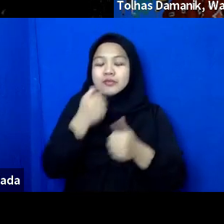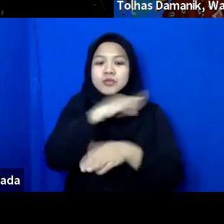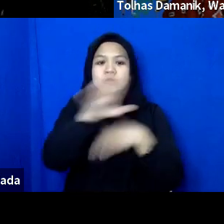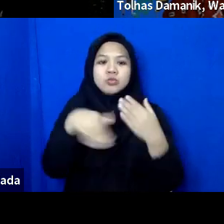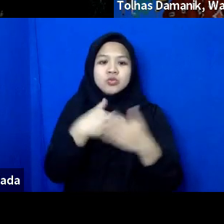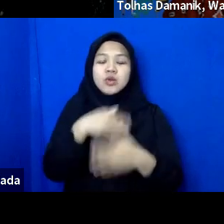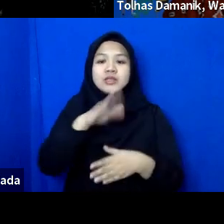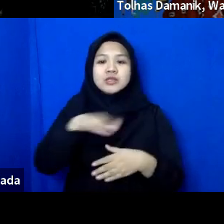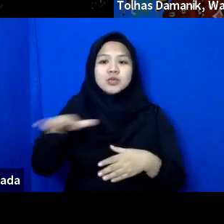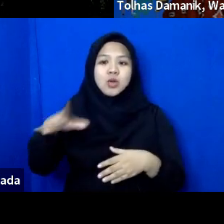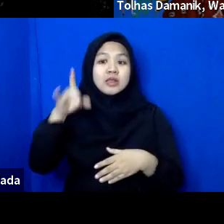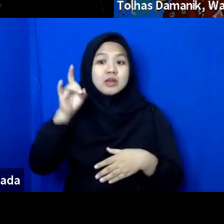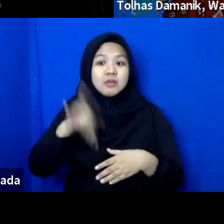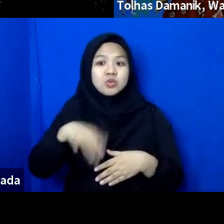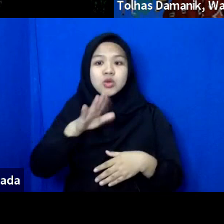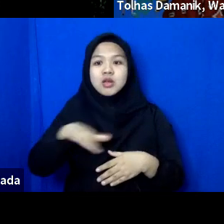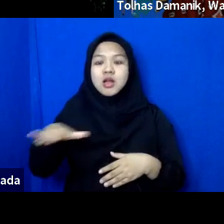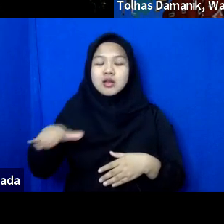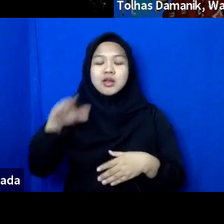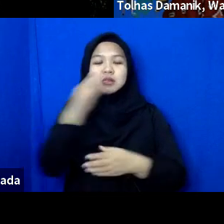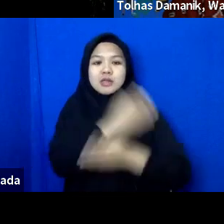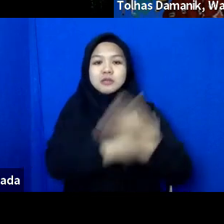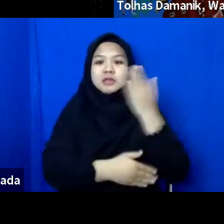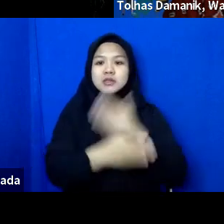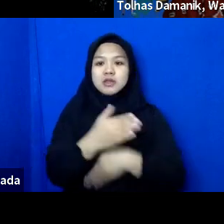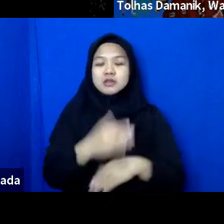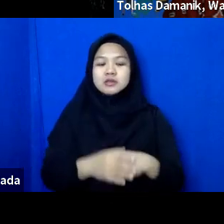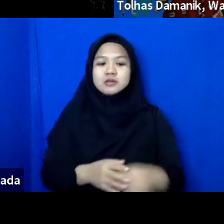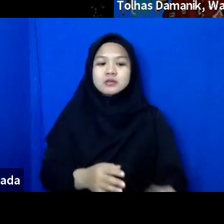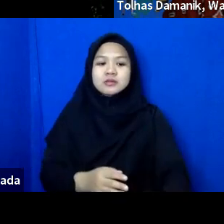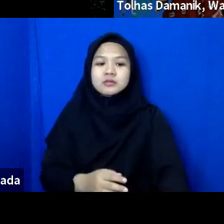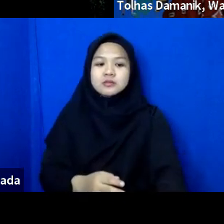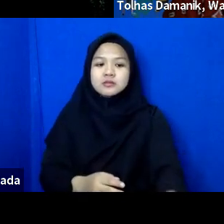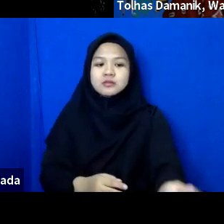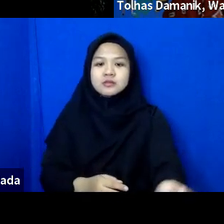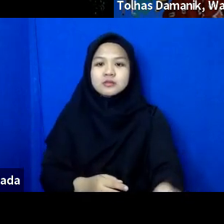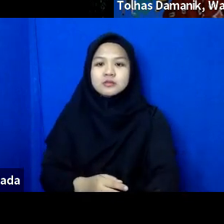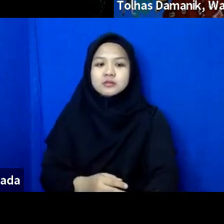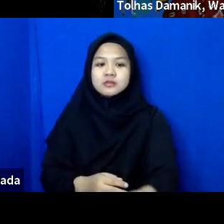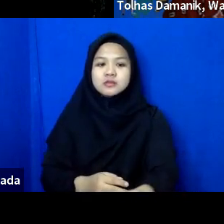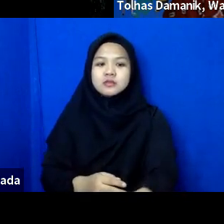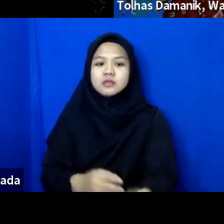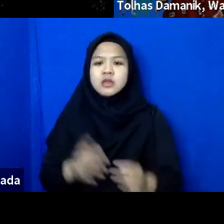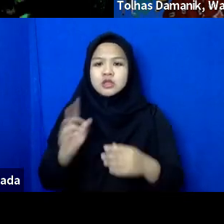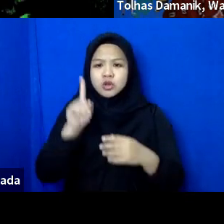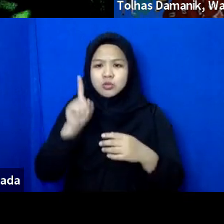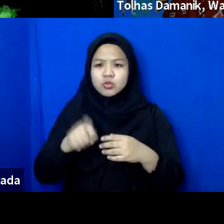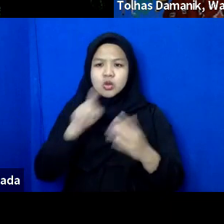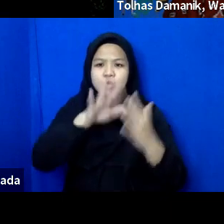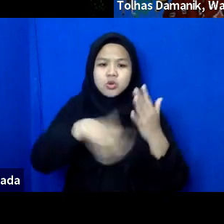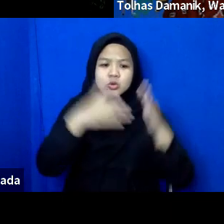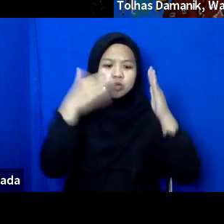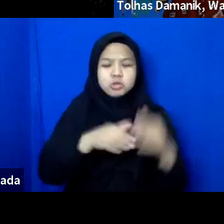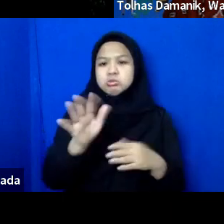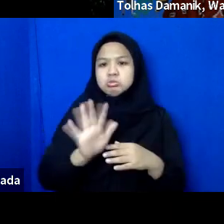siswa termasuk anak-anak berkumpul kemudian tidak perlu ada kulit Lupus